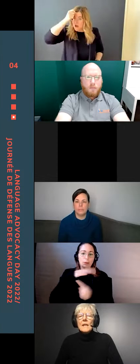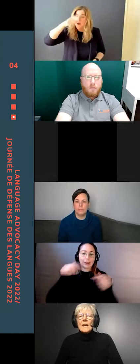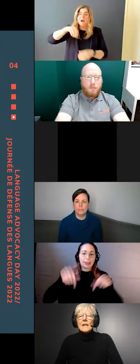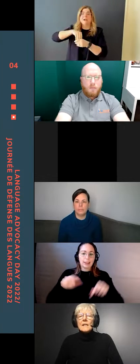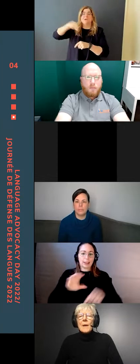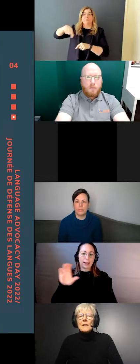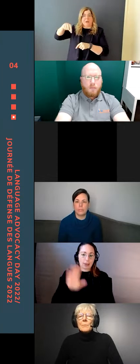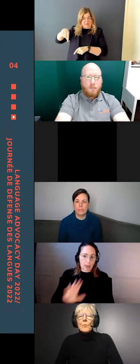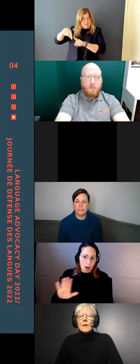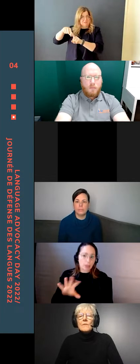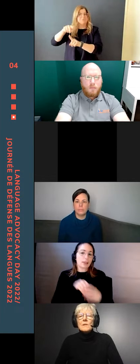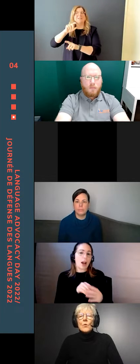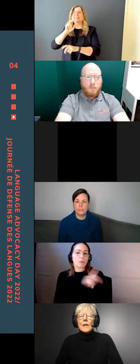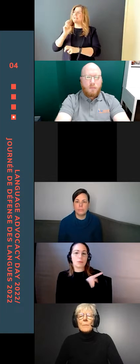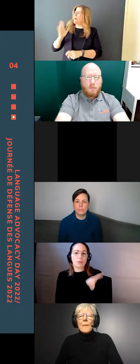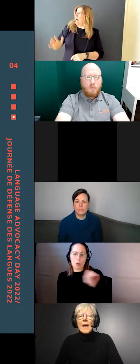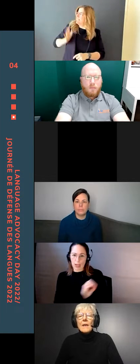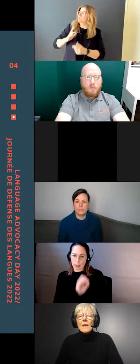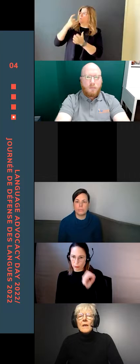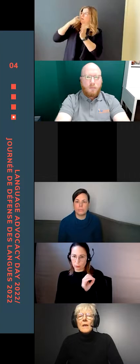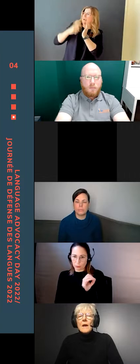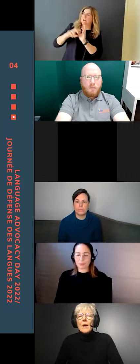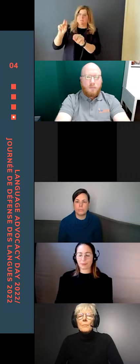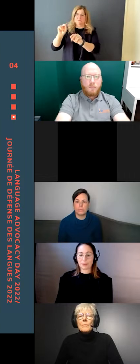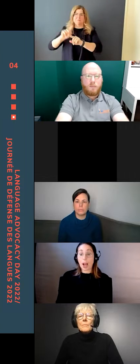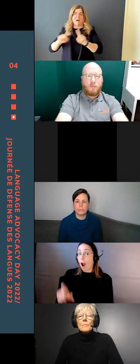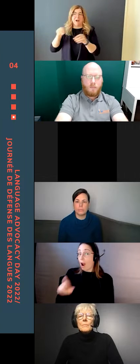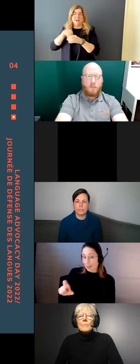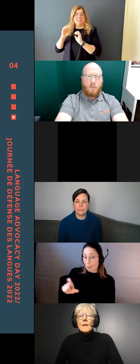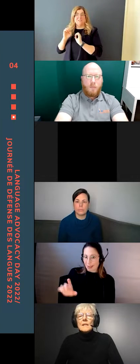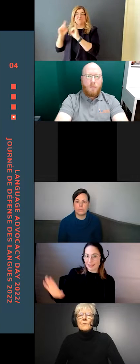Oui, je peux expliquer de la situation au Canada, en Ontario.